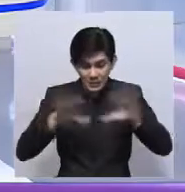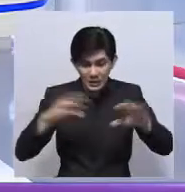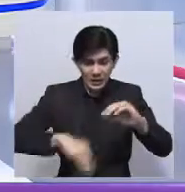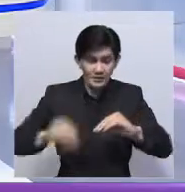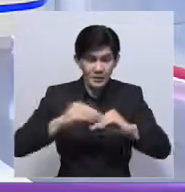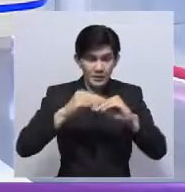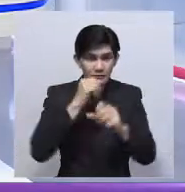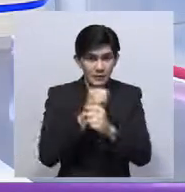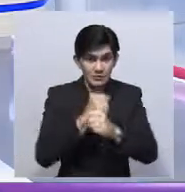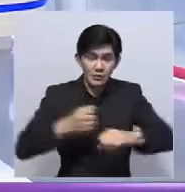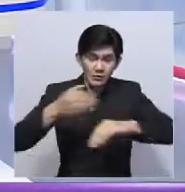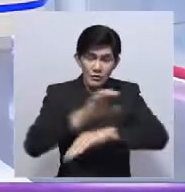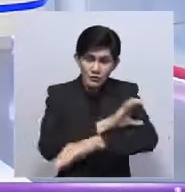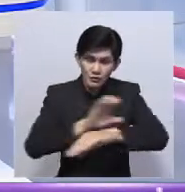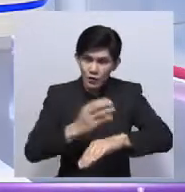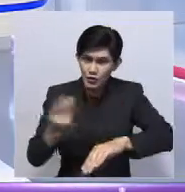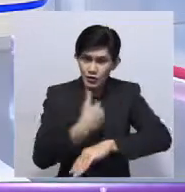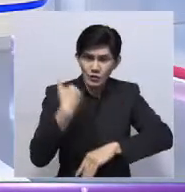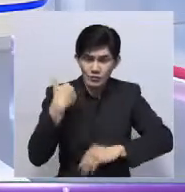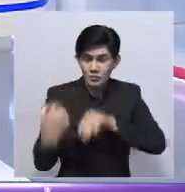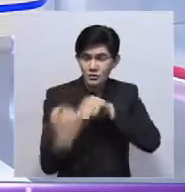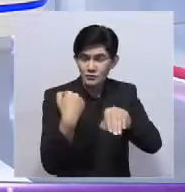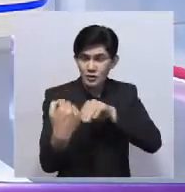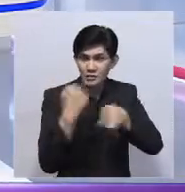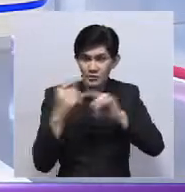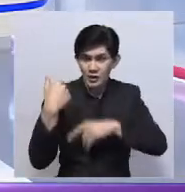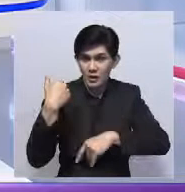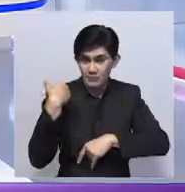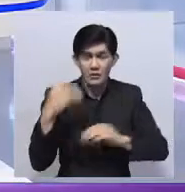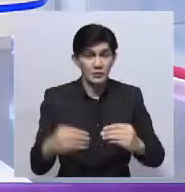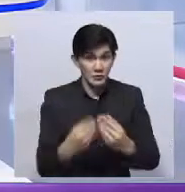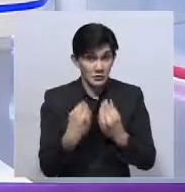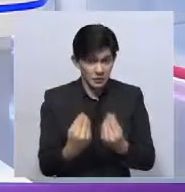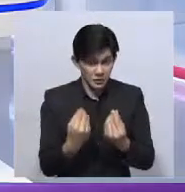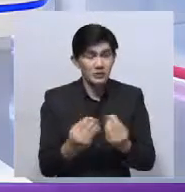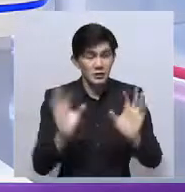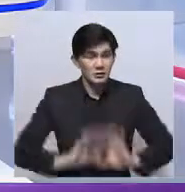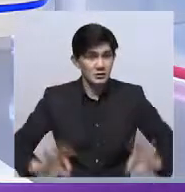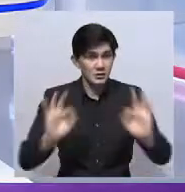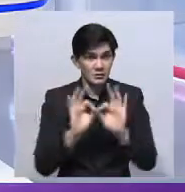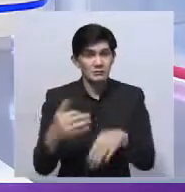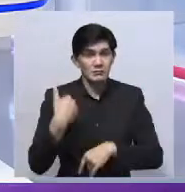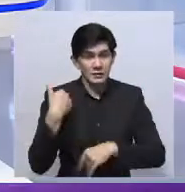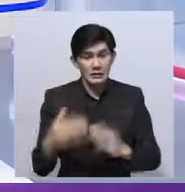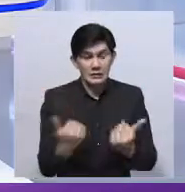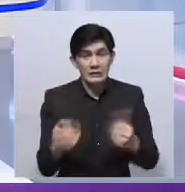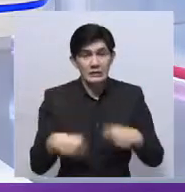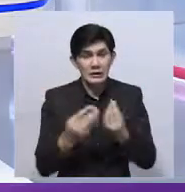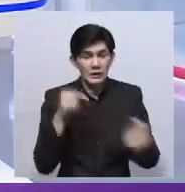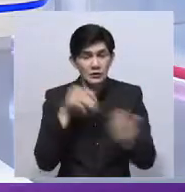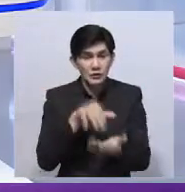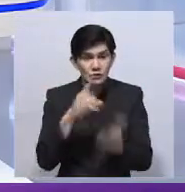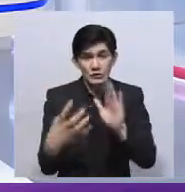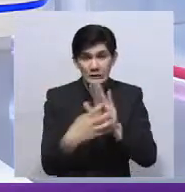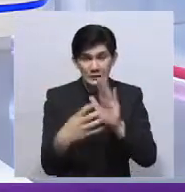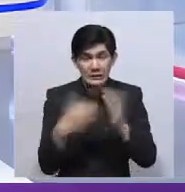อยเนี่ยนะเรื่องของรถไฟความเร็วสูงเรื่องของการคมนาคมขนส่งไปพื้นที่ EEC เนี่ยจะต้องใช้กันมากขึ้นนะคะเพื่อที่จะให้เป็นศู